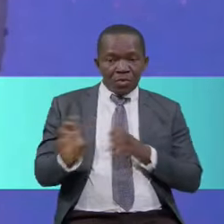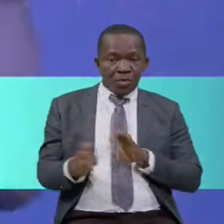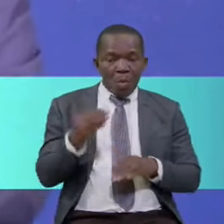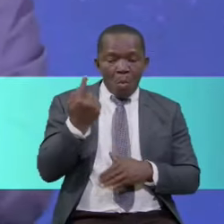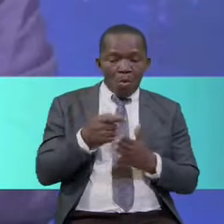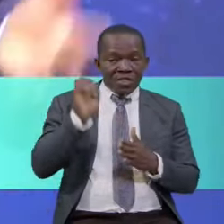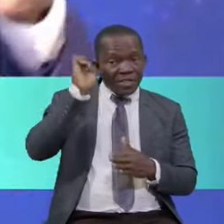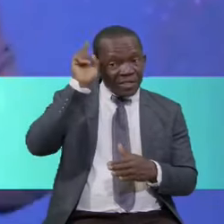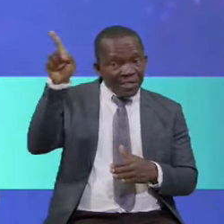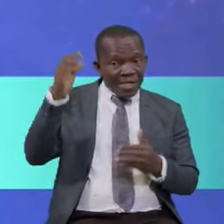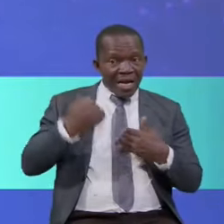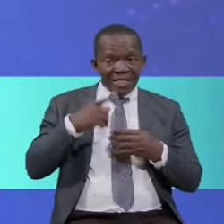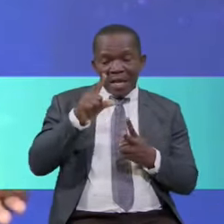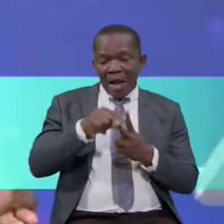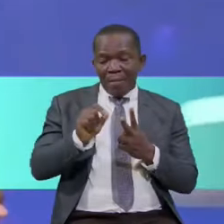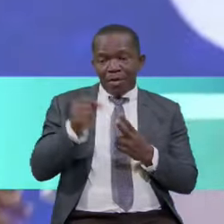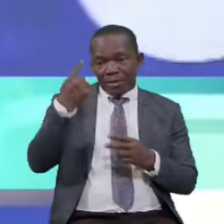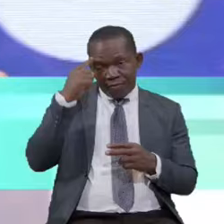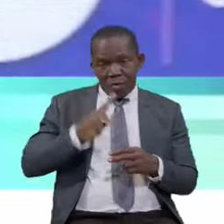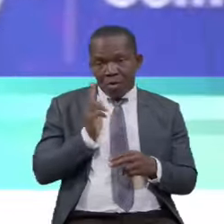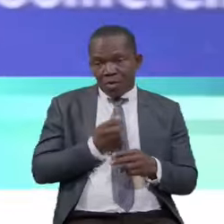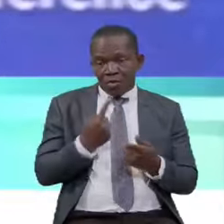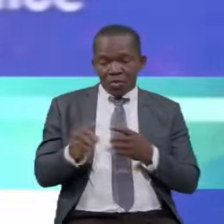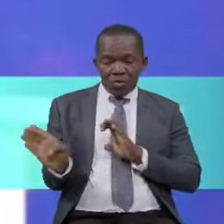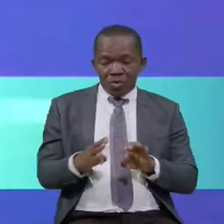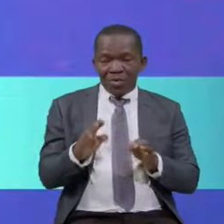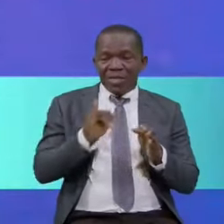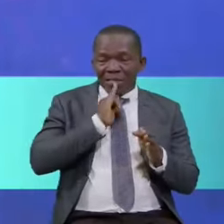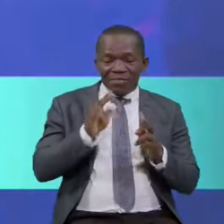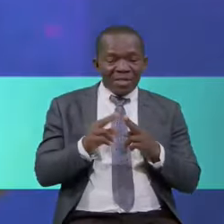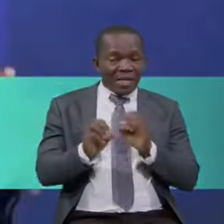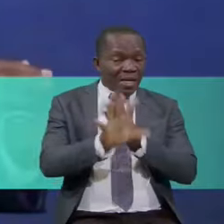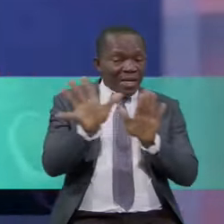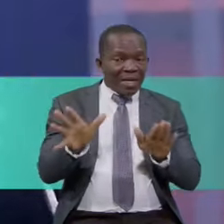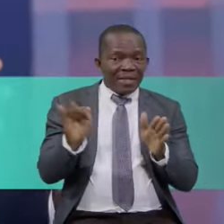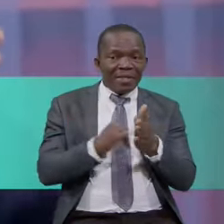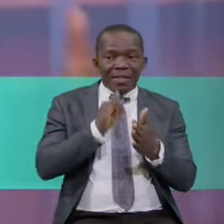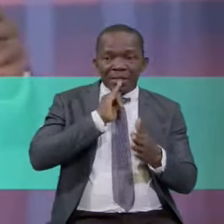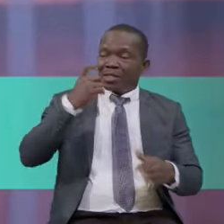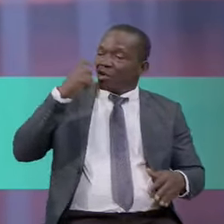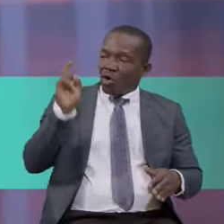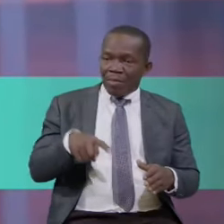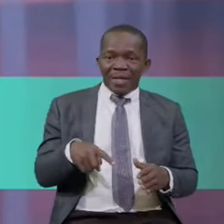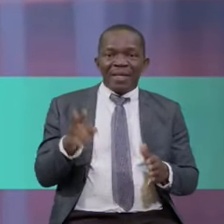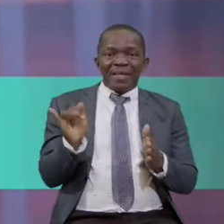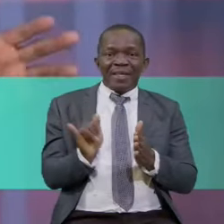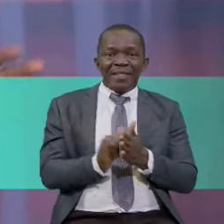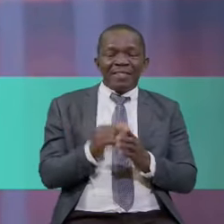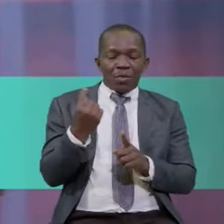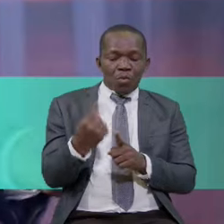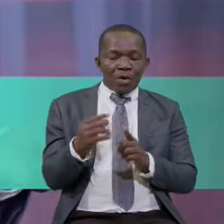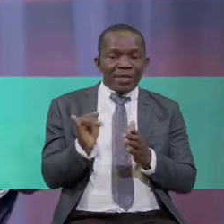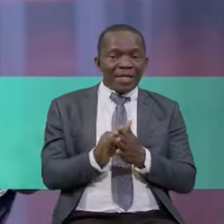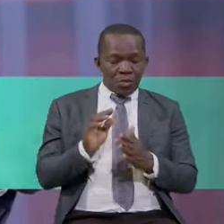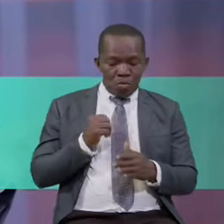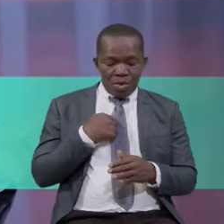clair explicite c'est un mandat c'est un décret c'est une nous ne pouvons pas renverser